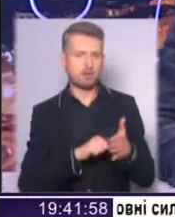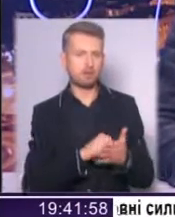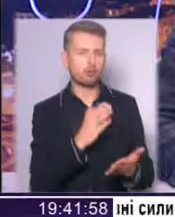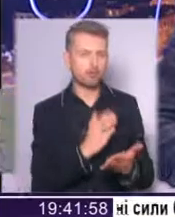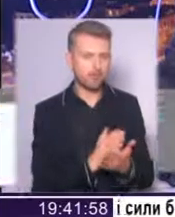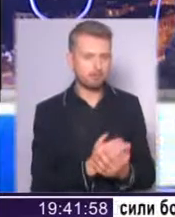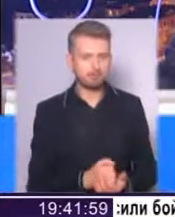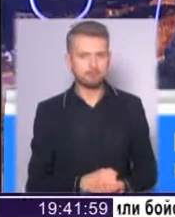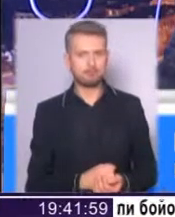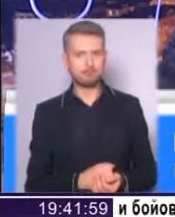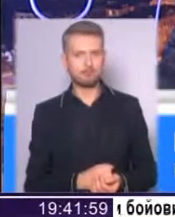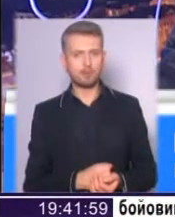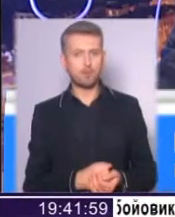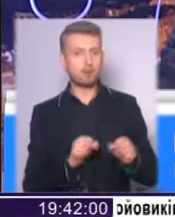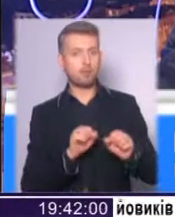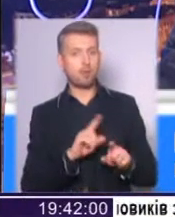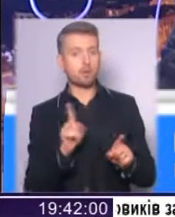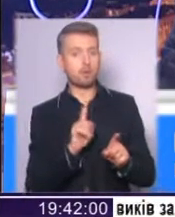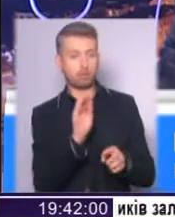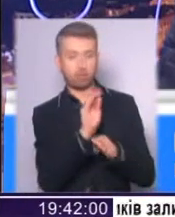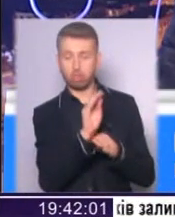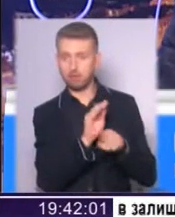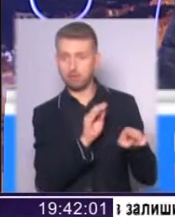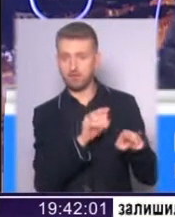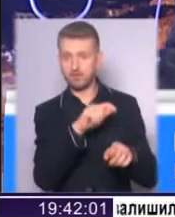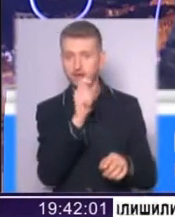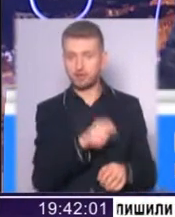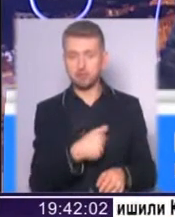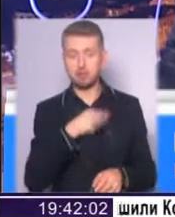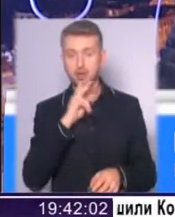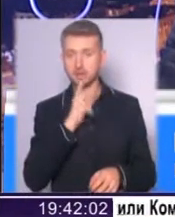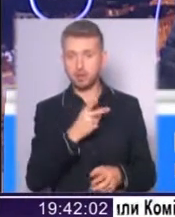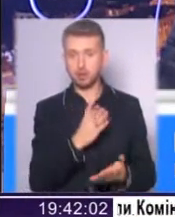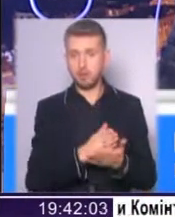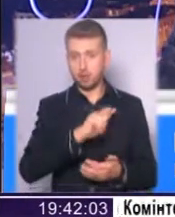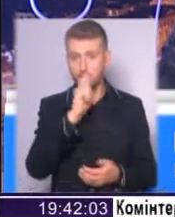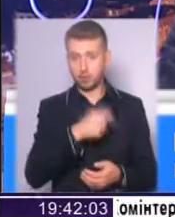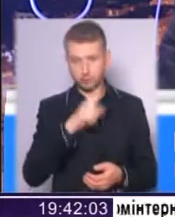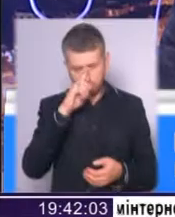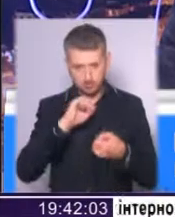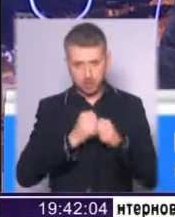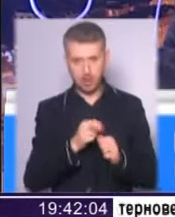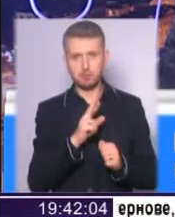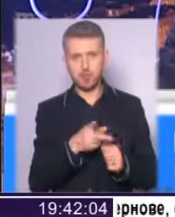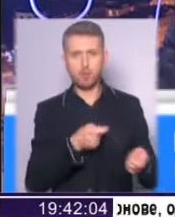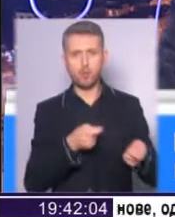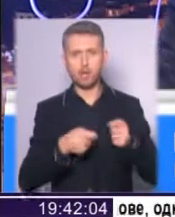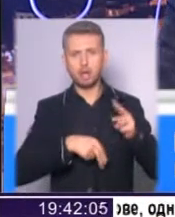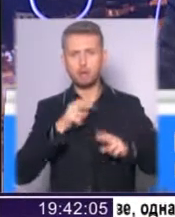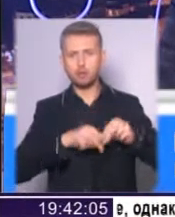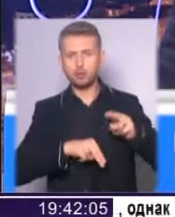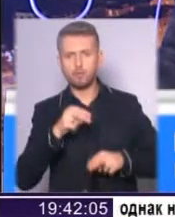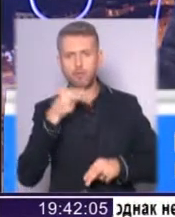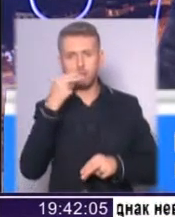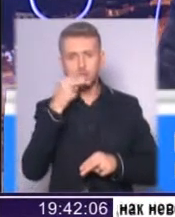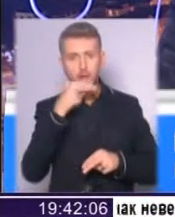пов'язане. Ну, давайте так. Звісно, війна теж свою роль зіграла, і це є теж в цьому